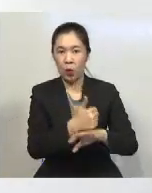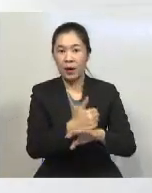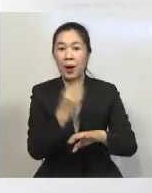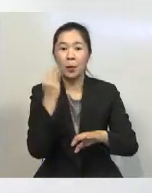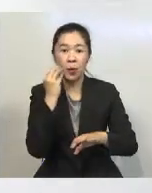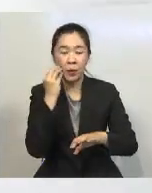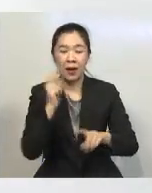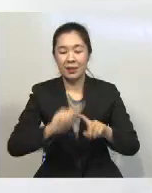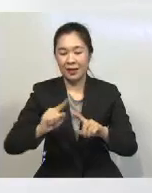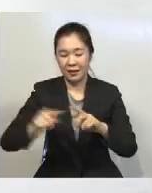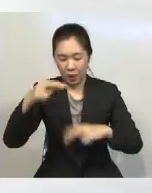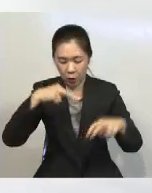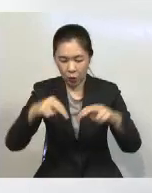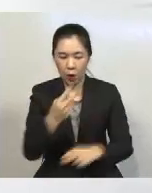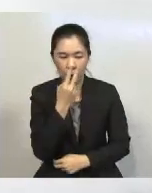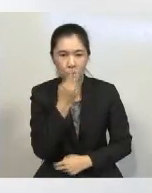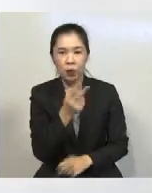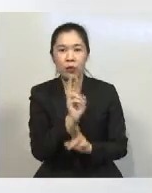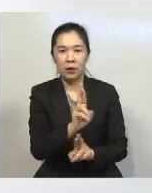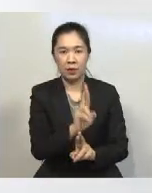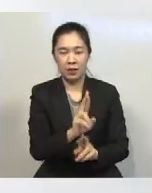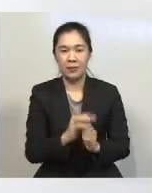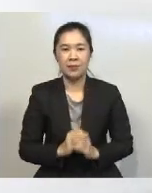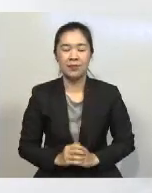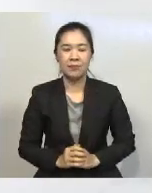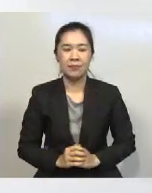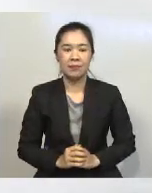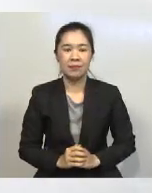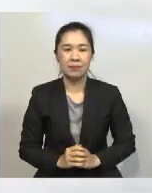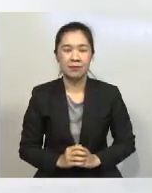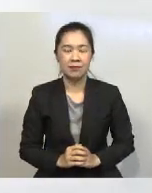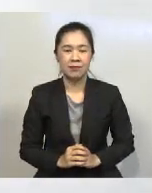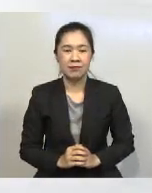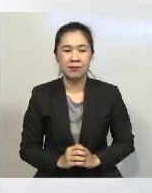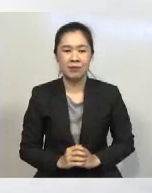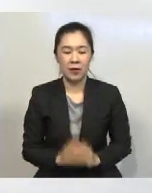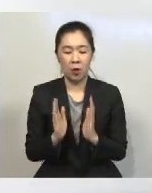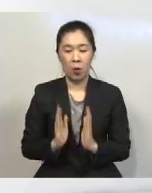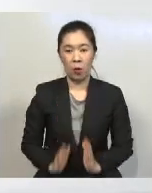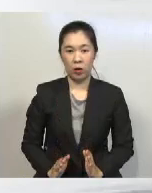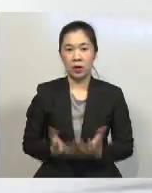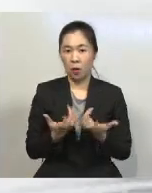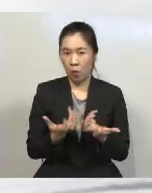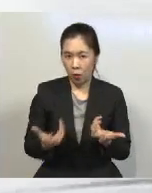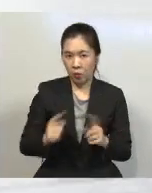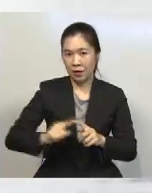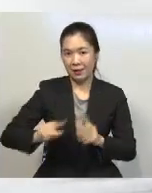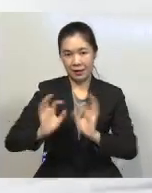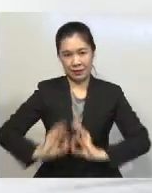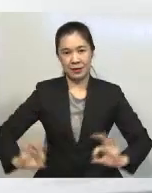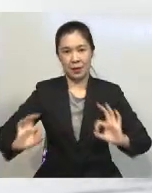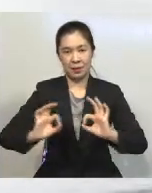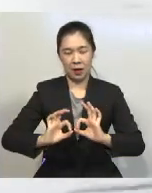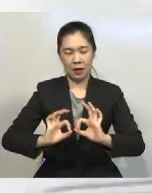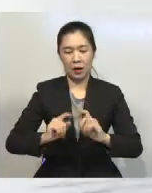างองค์กรปกครองท้องถิ่นนี่ช่วยกันเฝ้าระวังนะครับโดยเราก็จะเน้นในเรื่องของคนกับสิ่งของก่อนนะครับในส่วนของถน